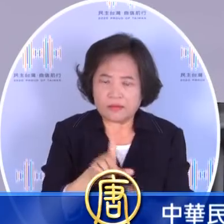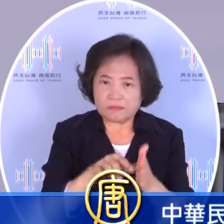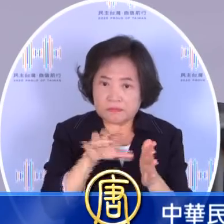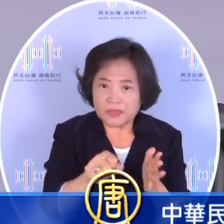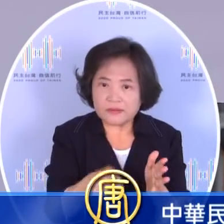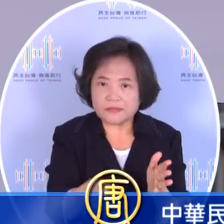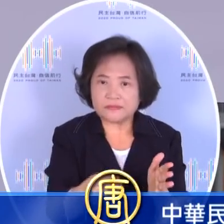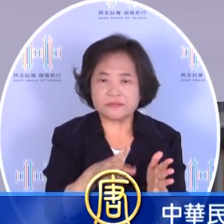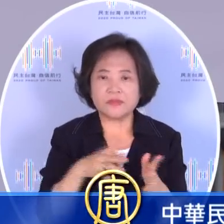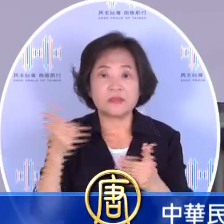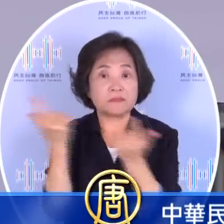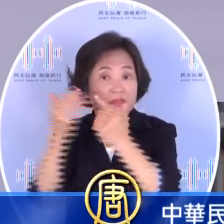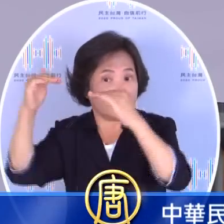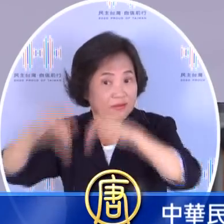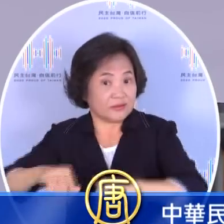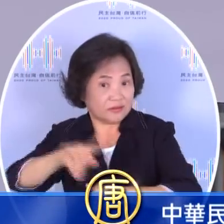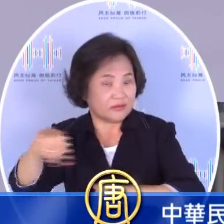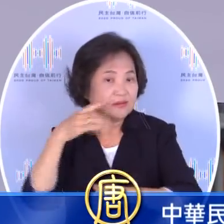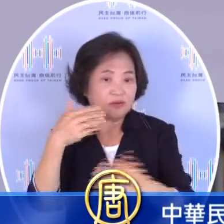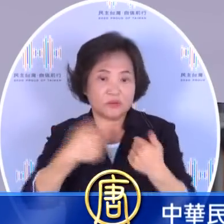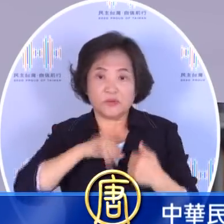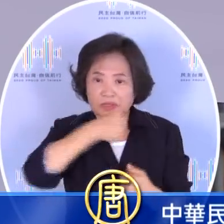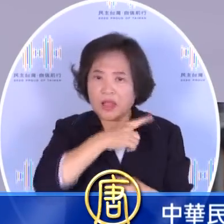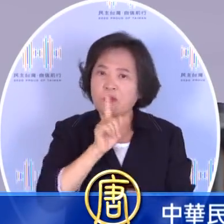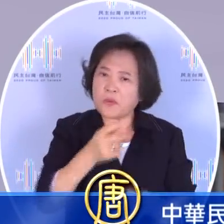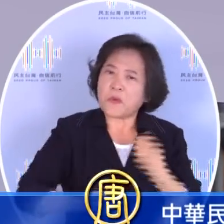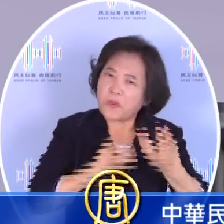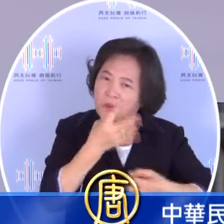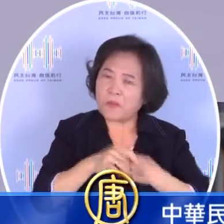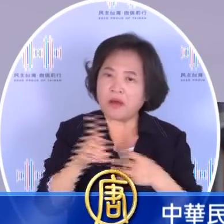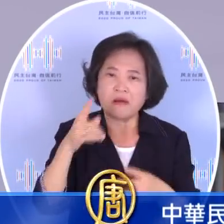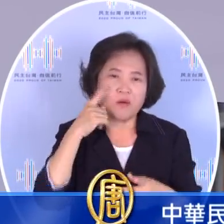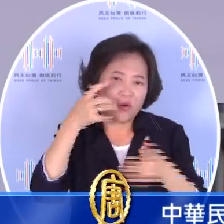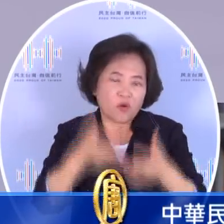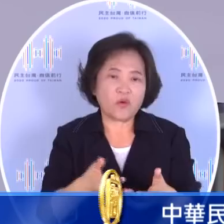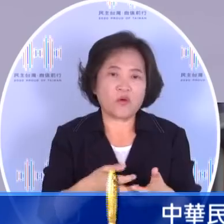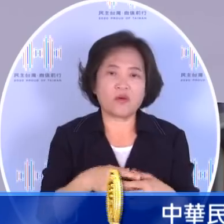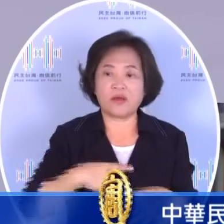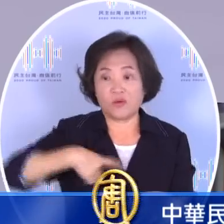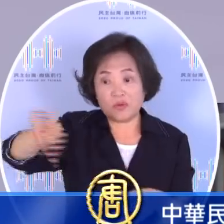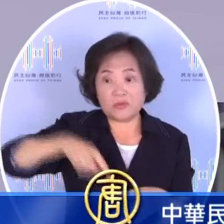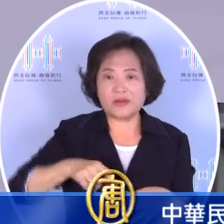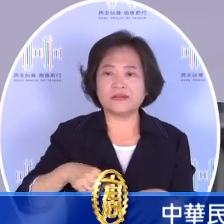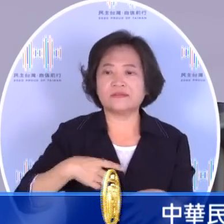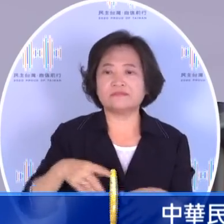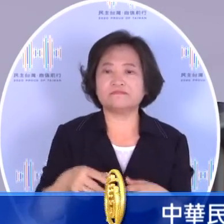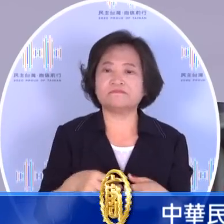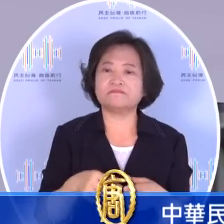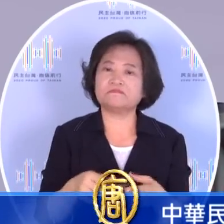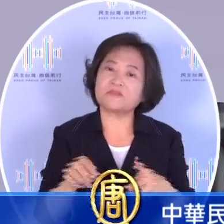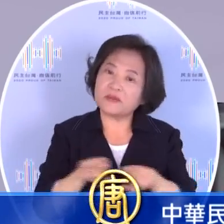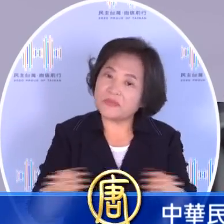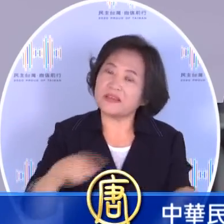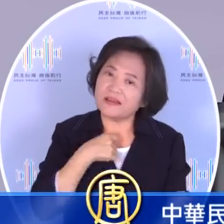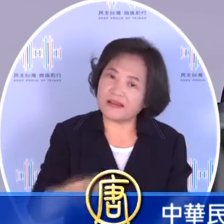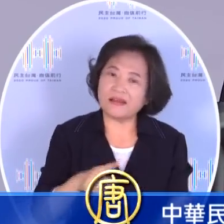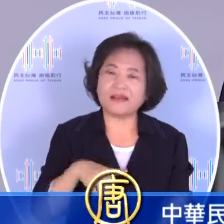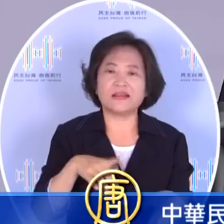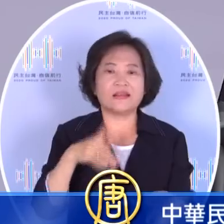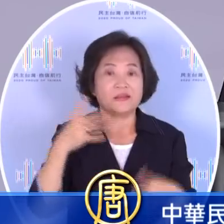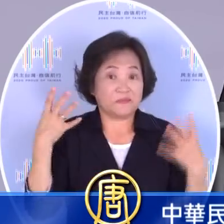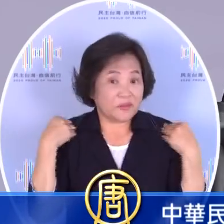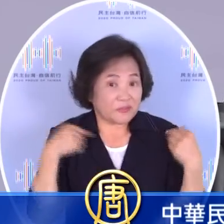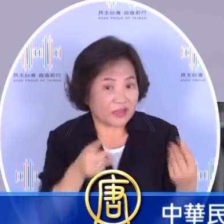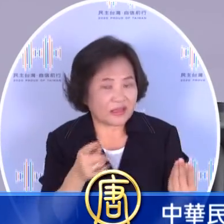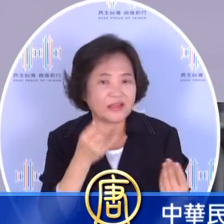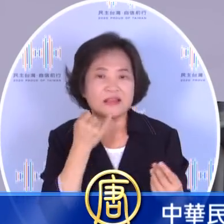京如果能够正视台湾的声音，改变处理两岸关系的态度，和台湾共同促成两岸